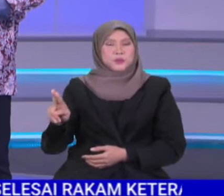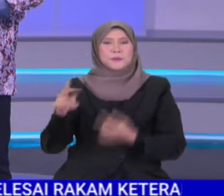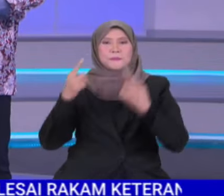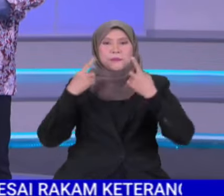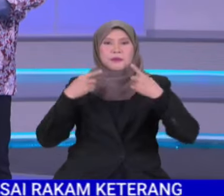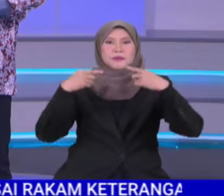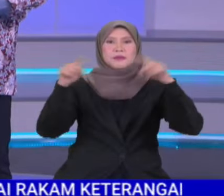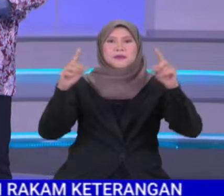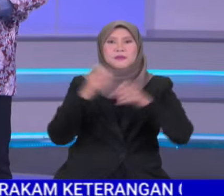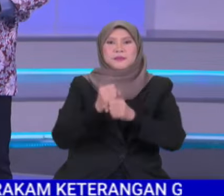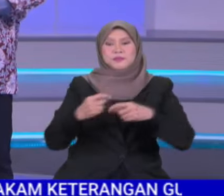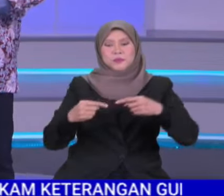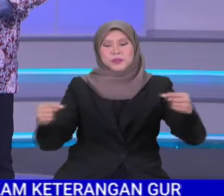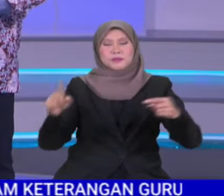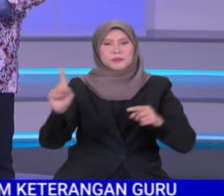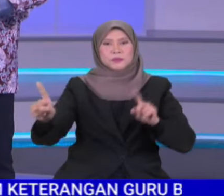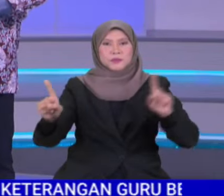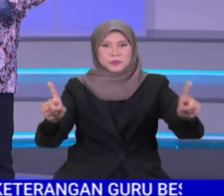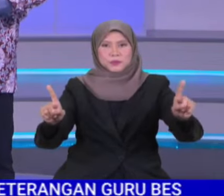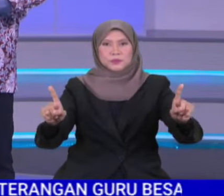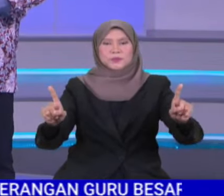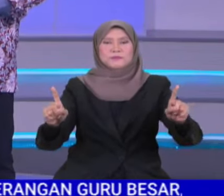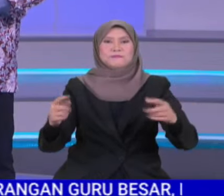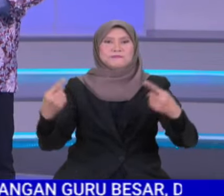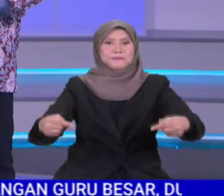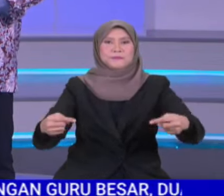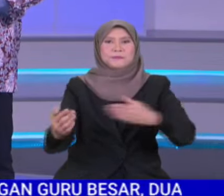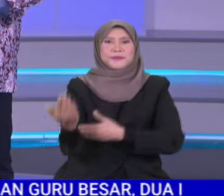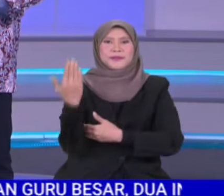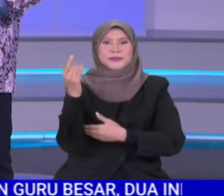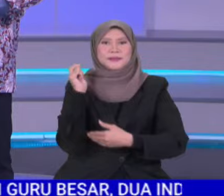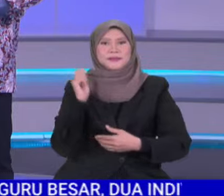berjaya mengikat keputusan satu sama pada pertemuan awal pagi tadi.